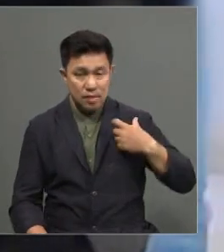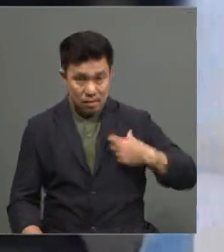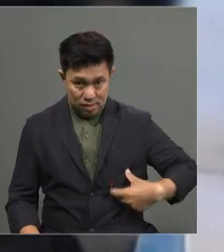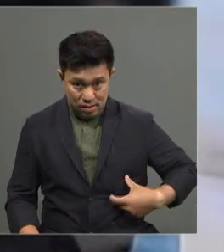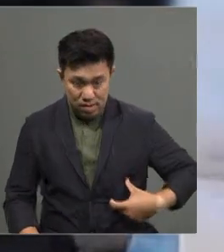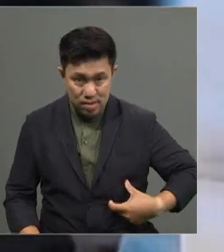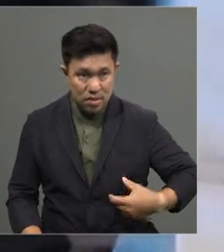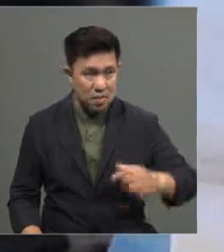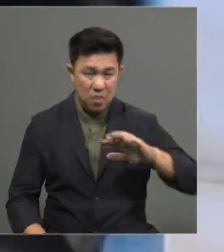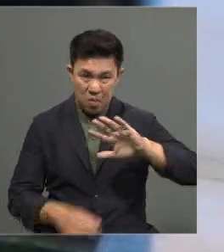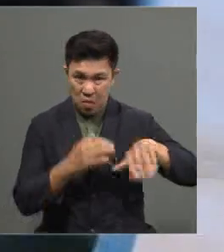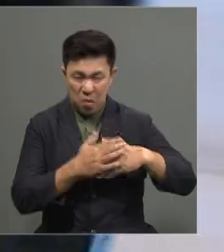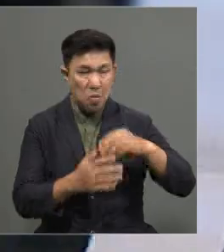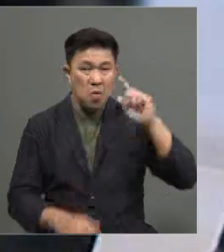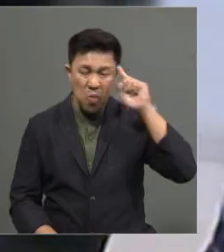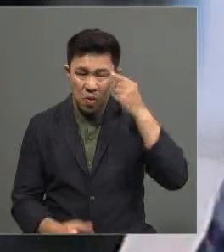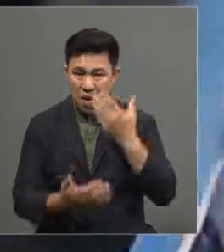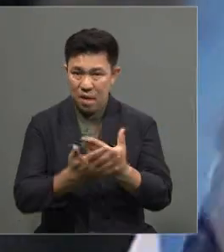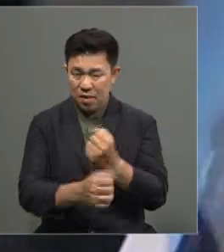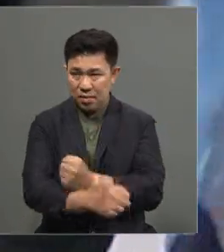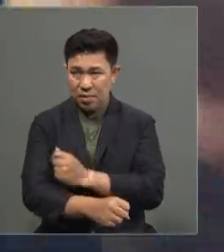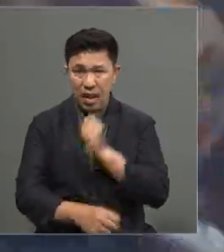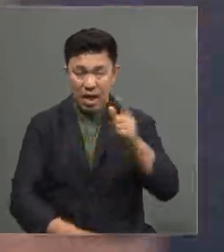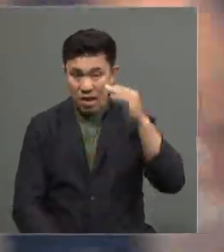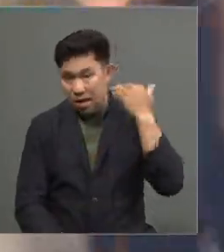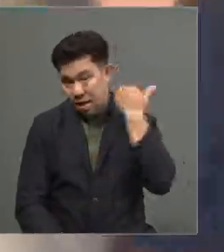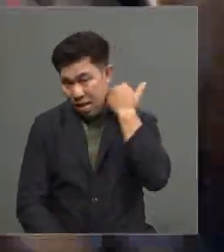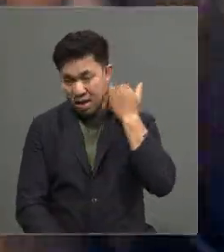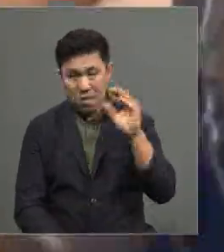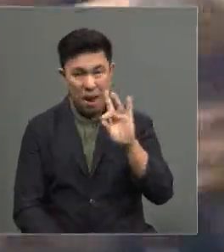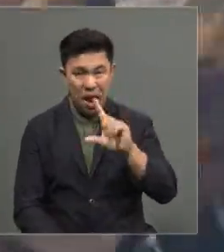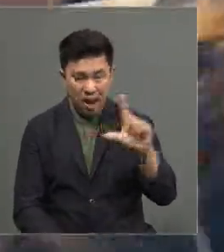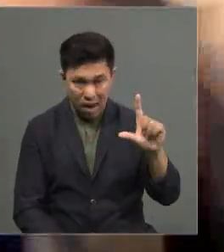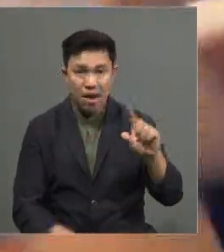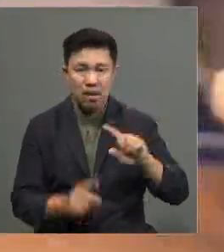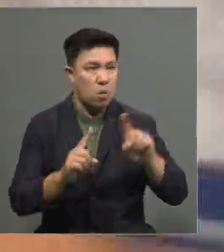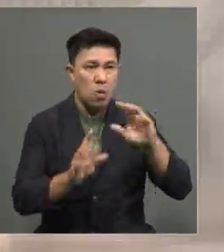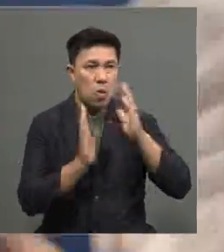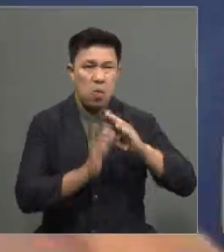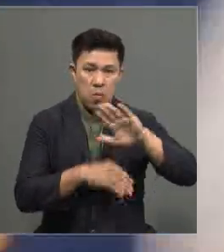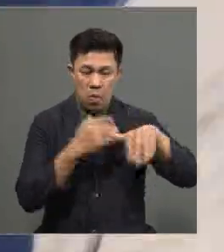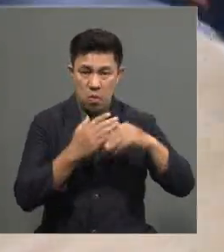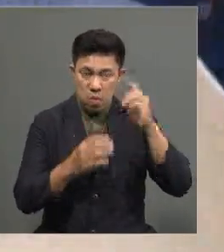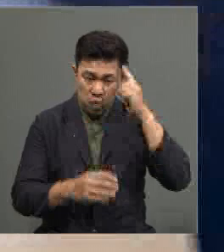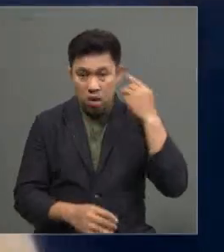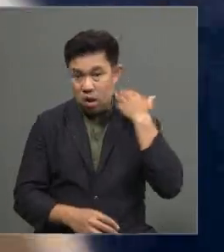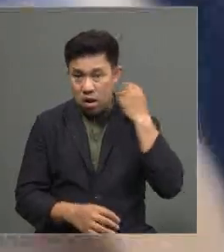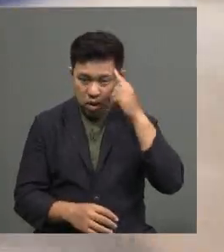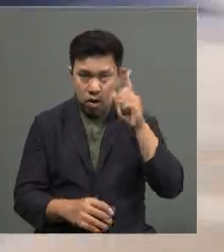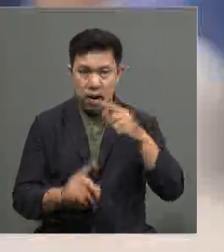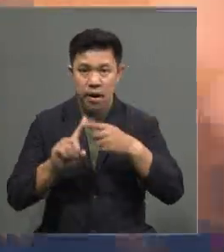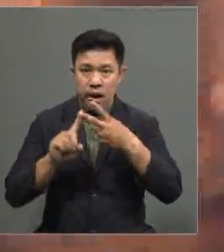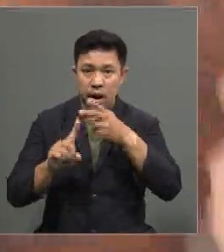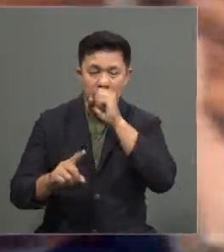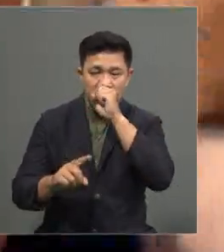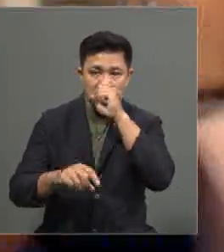ายความกลุ่มนี้ทราบนะครับเรื่องที่มีการจ่ายเงินให้คุณกฤตอนงเนี่ยแต่ว่าในส่วนของคนอื่นนอกจากคุณกฤตอนงเนี่ยบอสพอลไม่ได้จ่าย